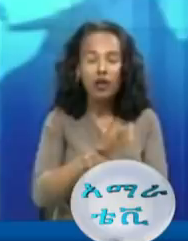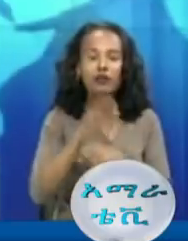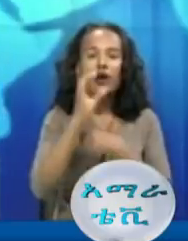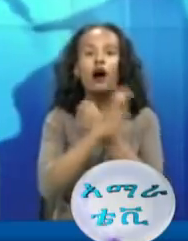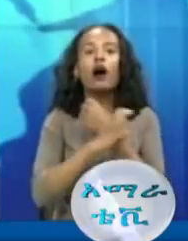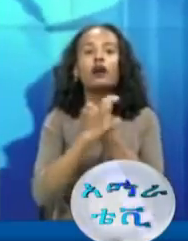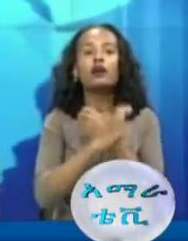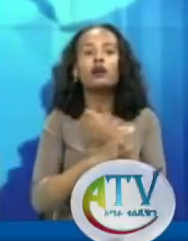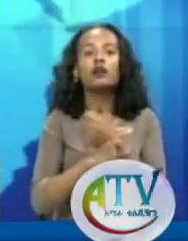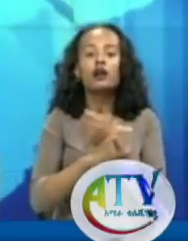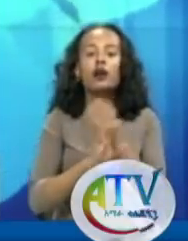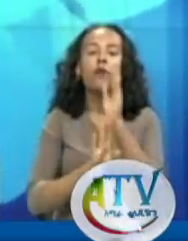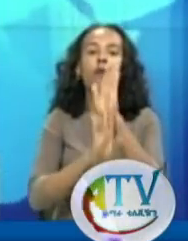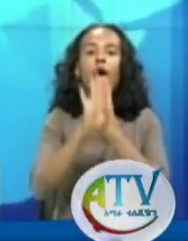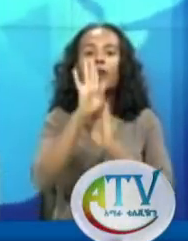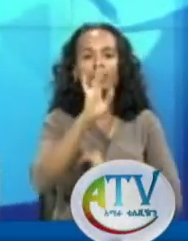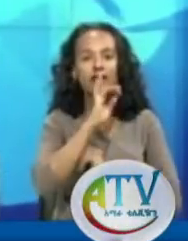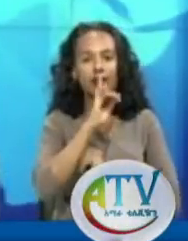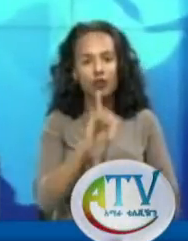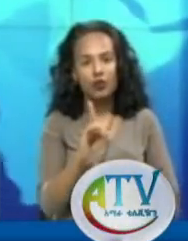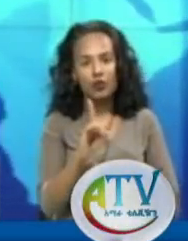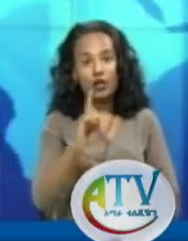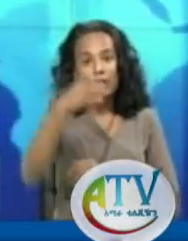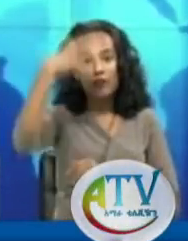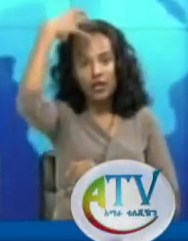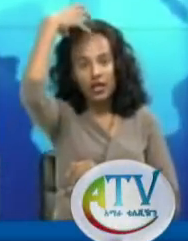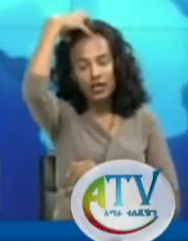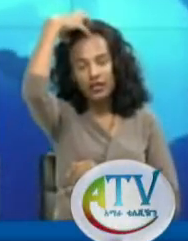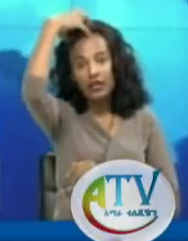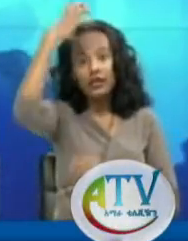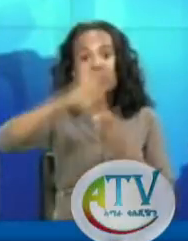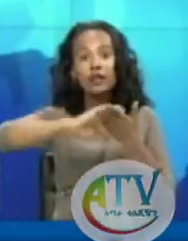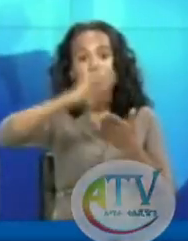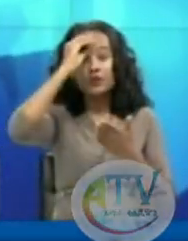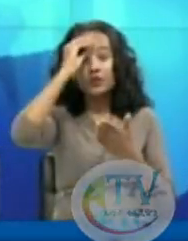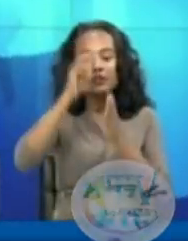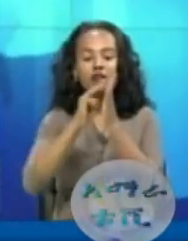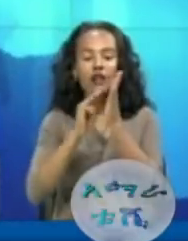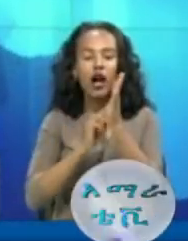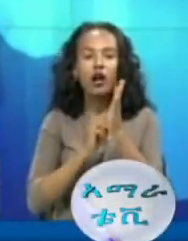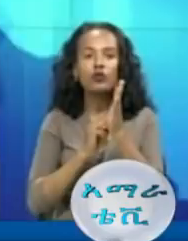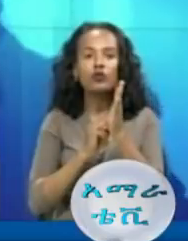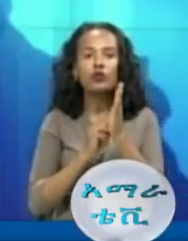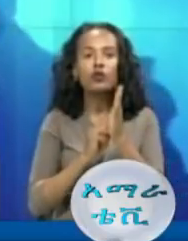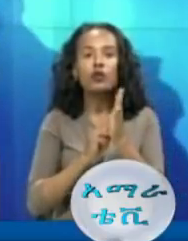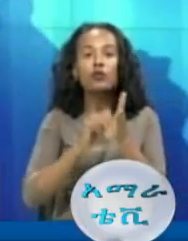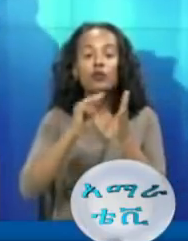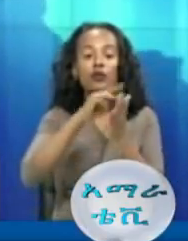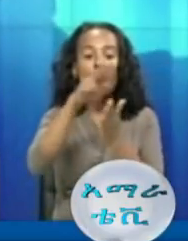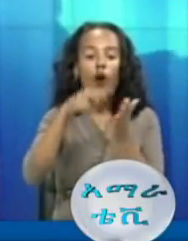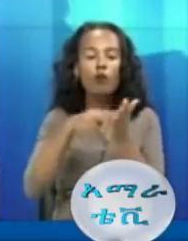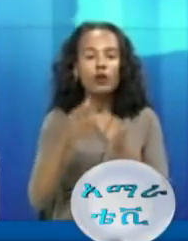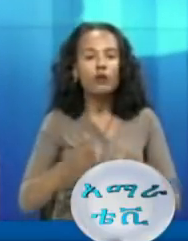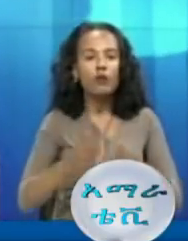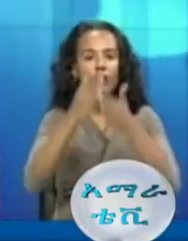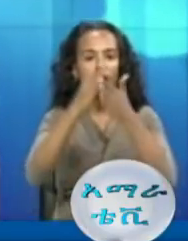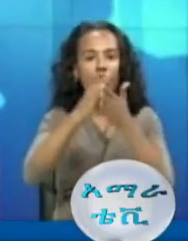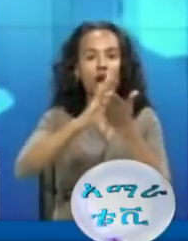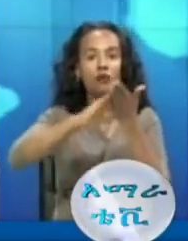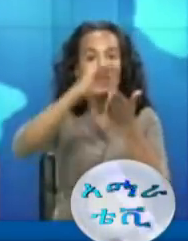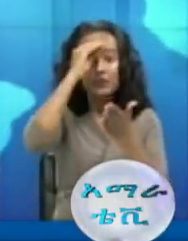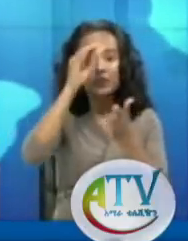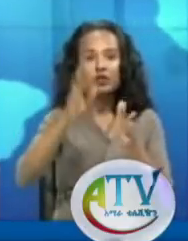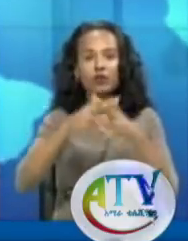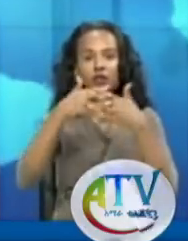ሀገርን ማበልጸግ ነው። መንግስት ለትምህርት ስርዓቱ ስኬት በተቋም ግንባታ፣ በትምህርት